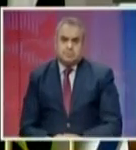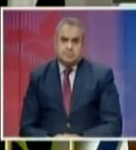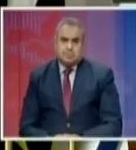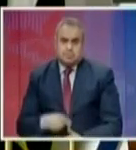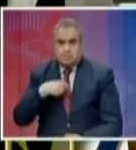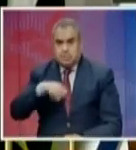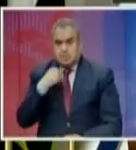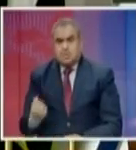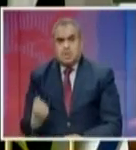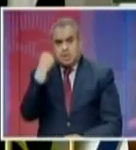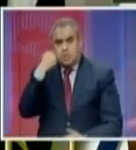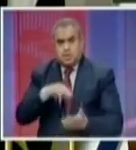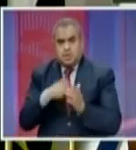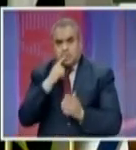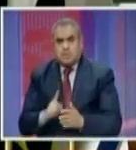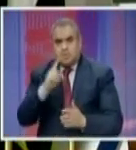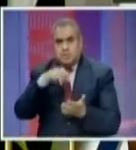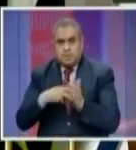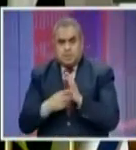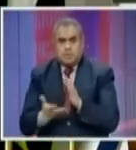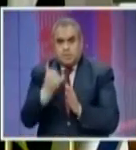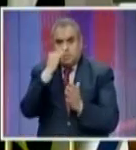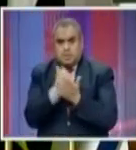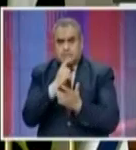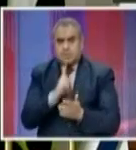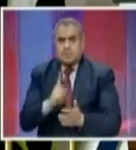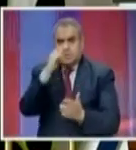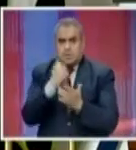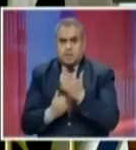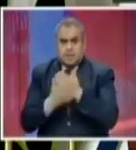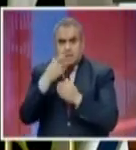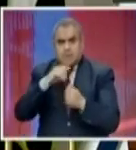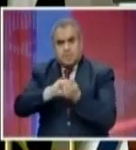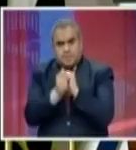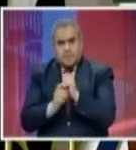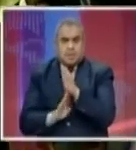احنا في قوه تعني افوز ان مستطاع تعني اكون شعب محاوله.